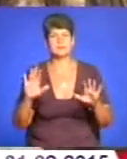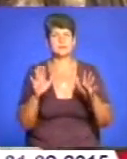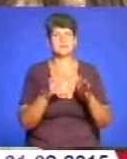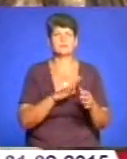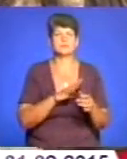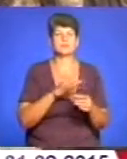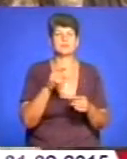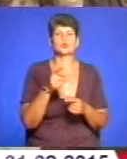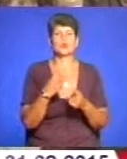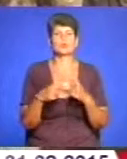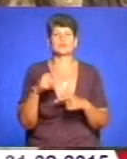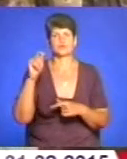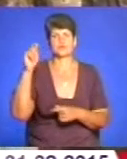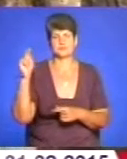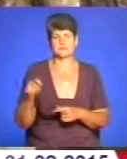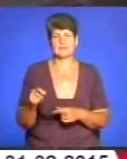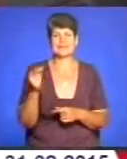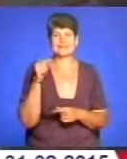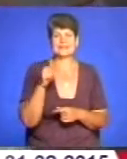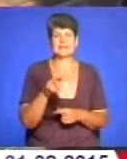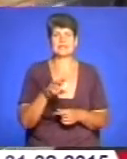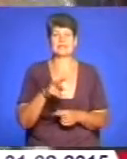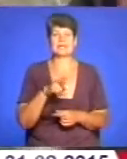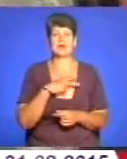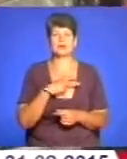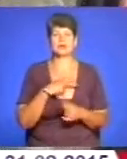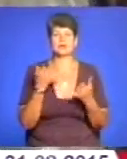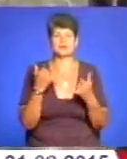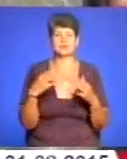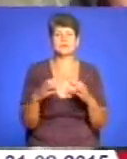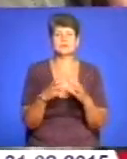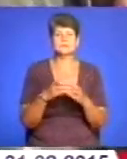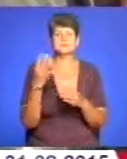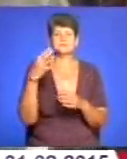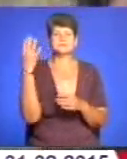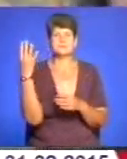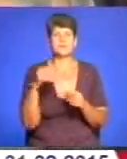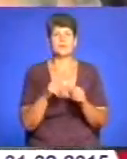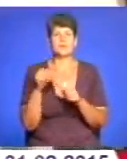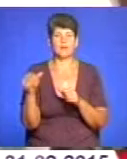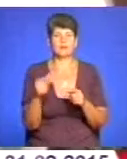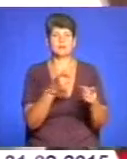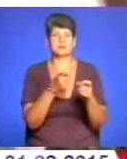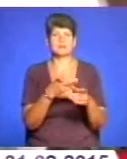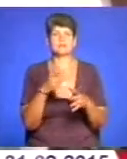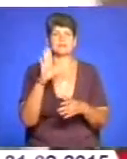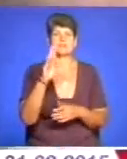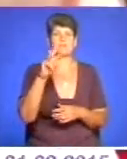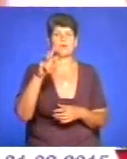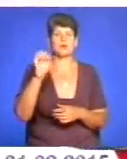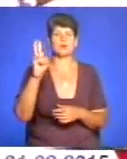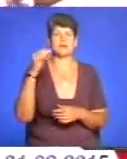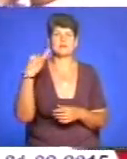хто повернувся із війни. Так, нагороджений нині боєць 44-ї окремої артилерійської бригади Василь Мокрицький